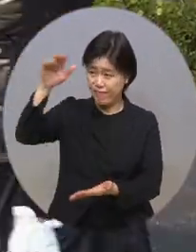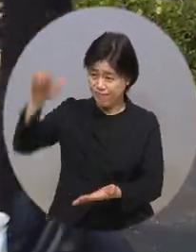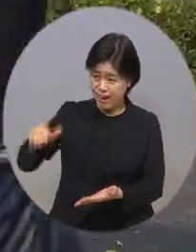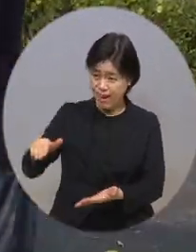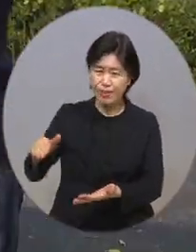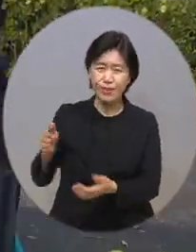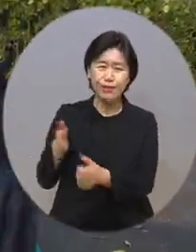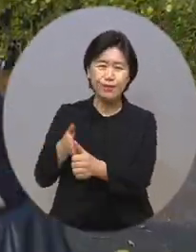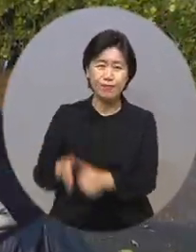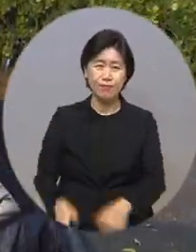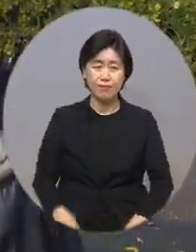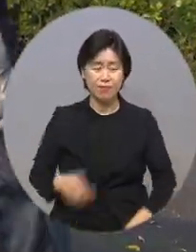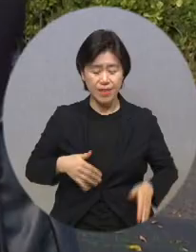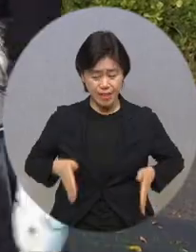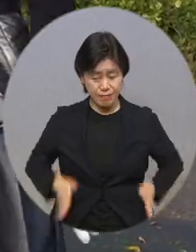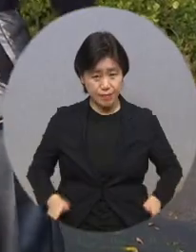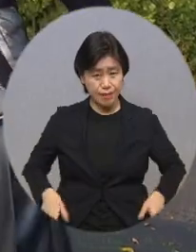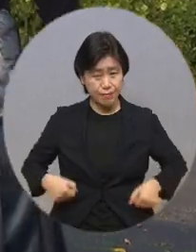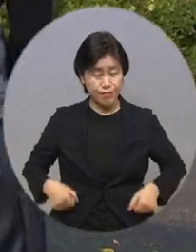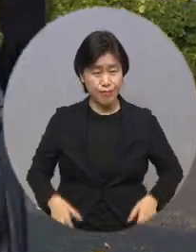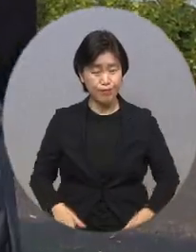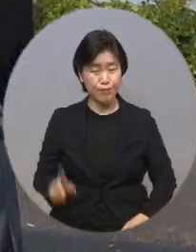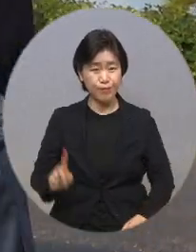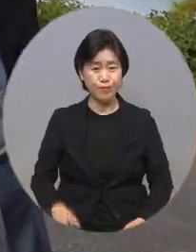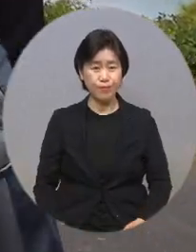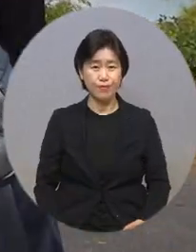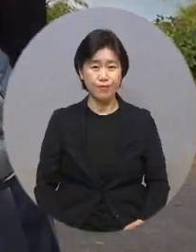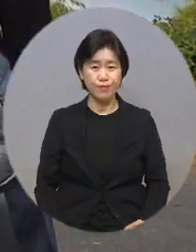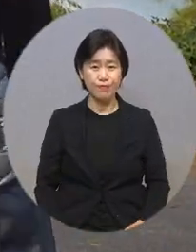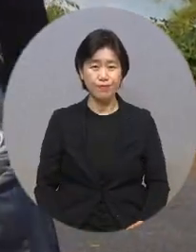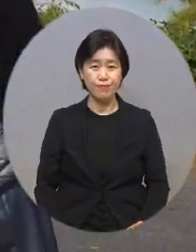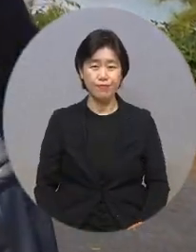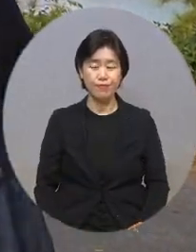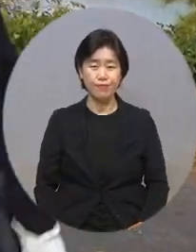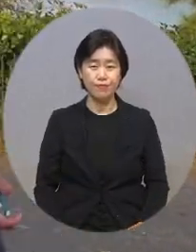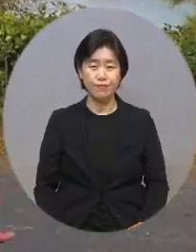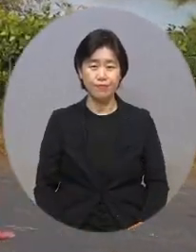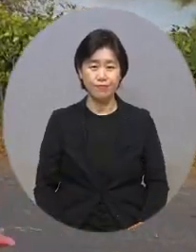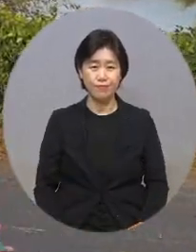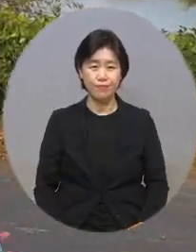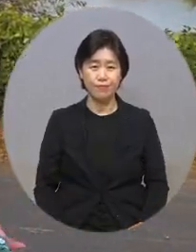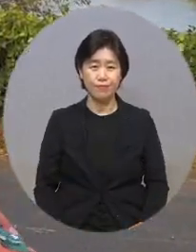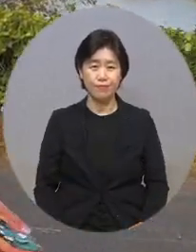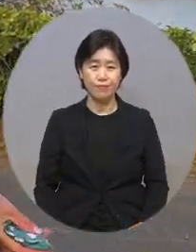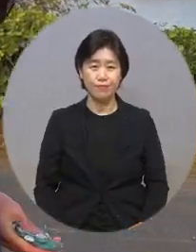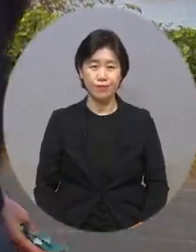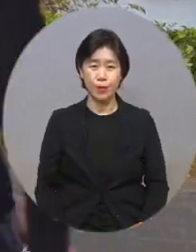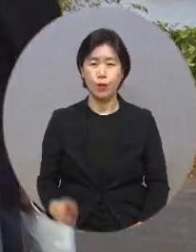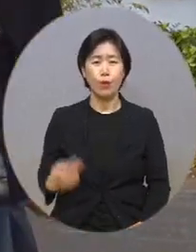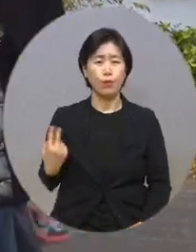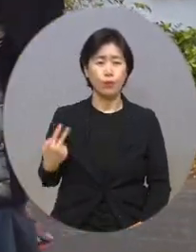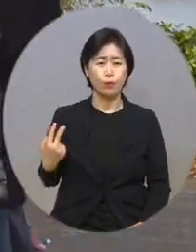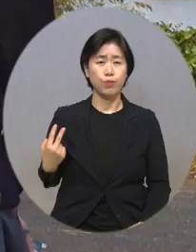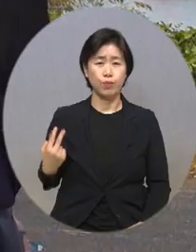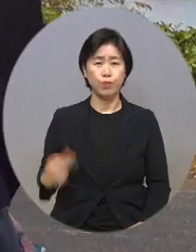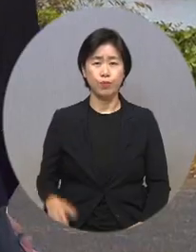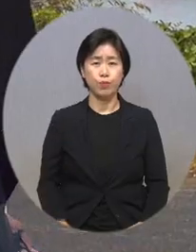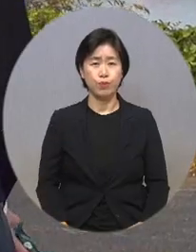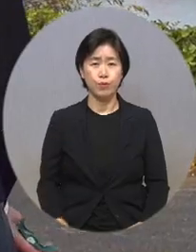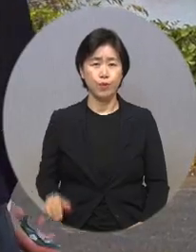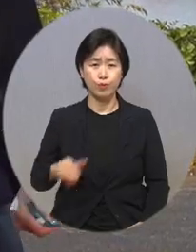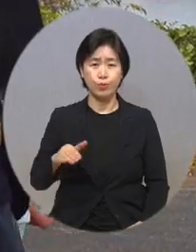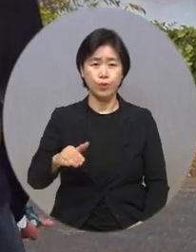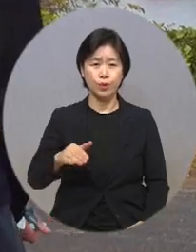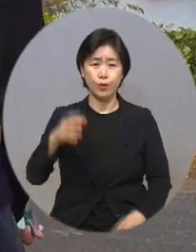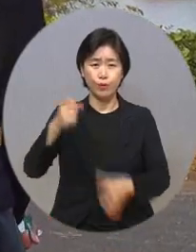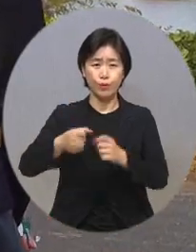갑자기 치마 입고? 여기는 뭐 게스트 배려 안 하나요? 네, 그쵸. 게스트 최대한 저희는 배려. 일부러 게스트 배려하려고 우유도 안